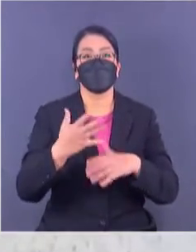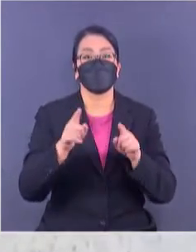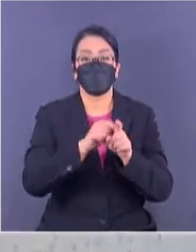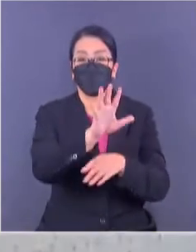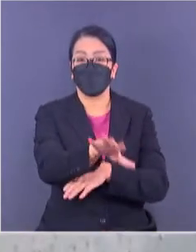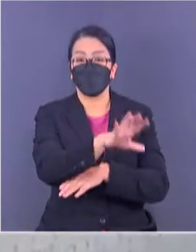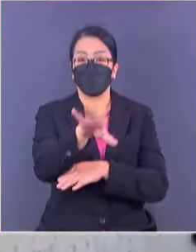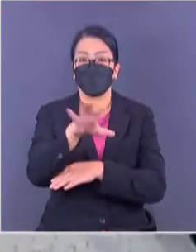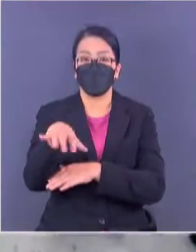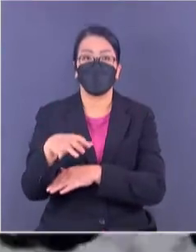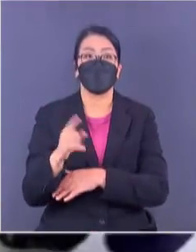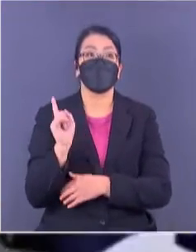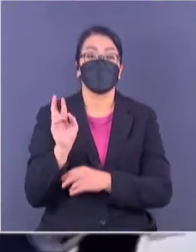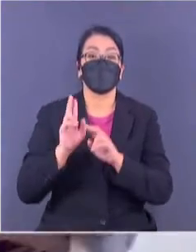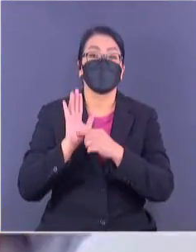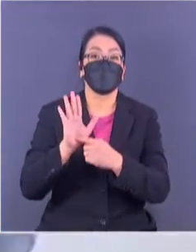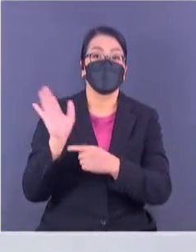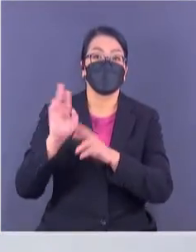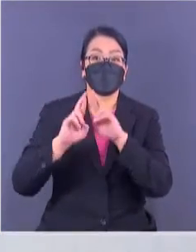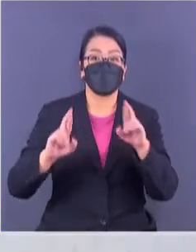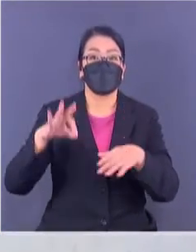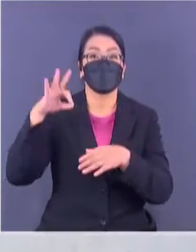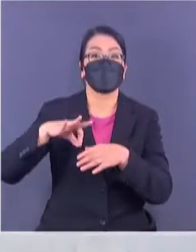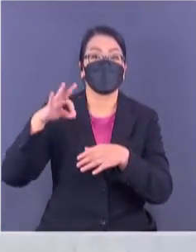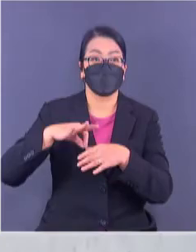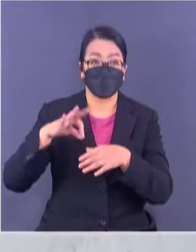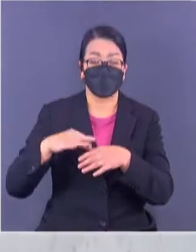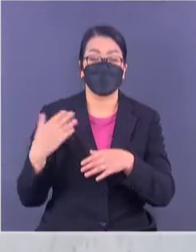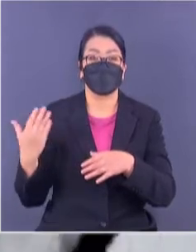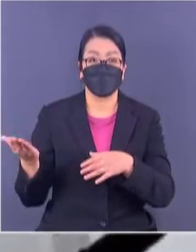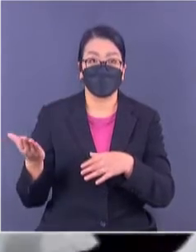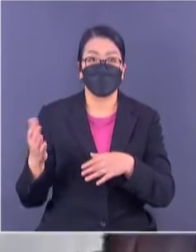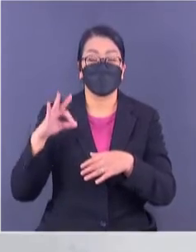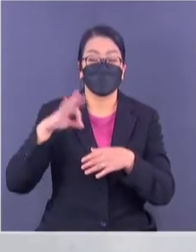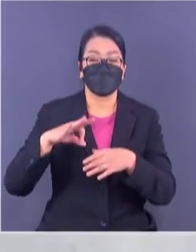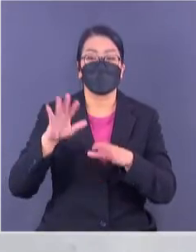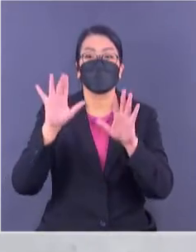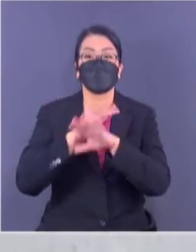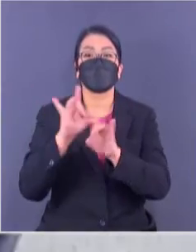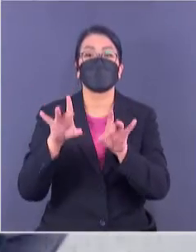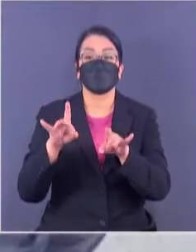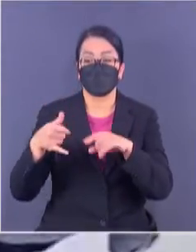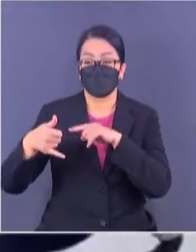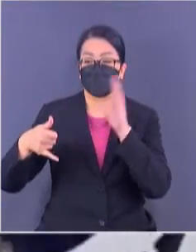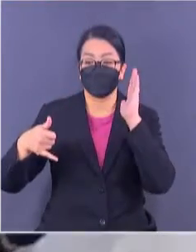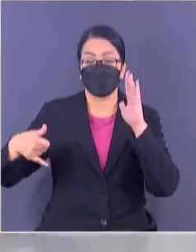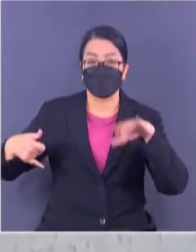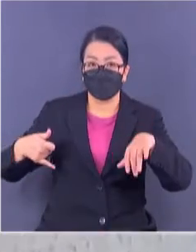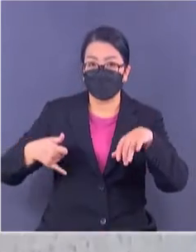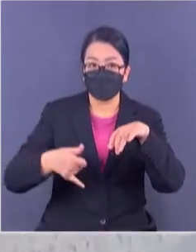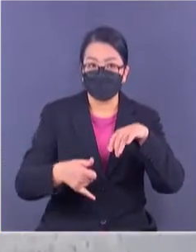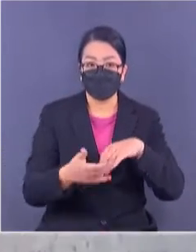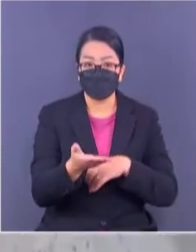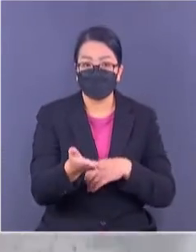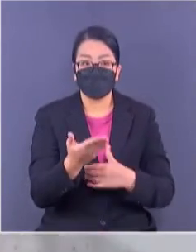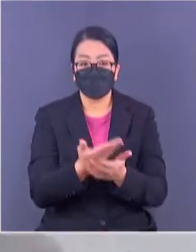รปิดที่ร้านขายชาญี่ปุ่นนะครับอยู่ในห้างค้าปลีกย่านถนนติวานนท์นนทบุรีครับจับภาพชายรูปร่างผอมสะพายกระเป๋า